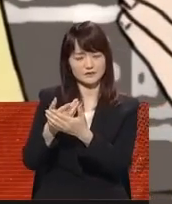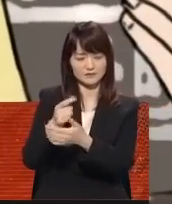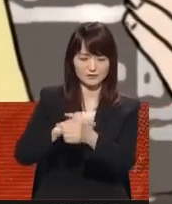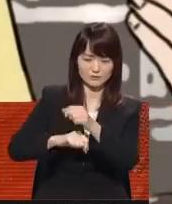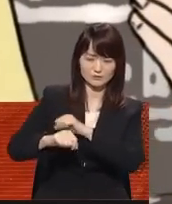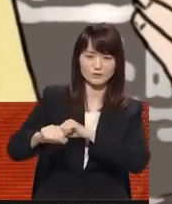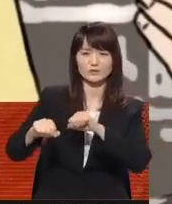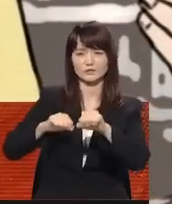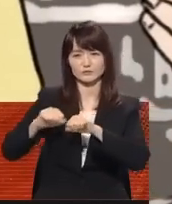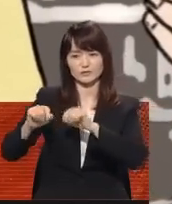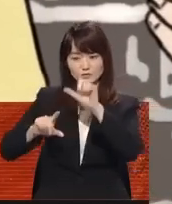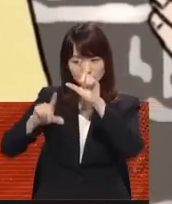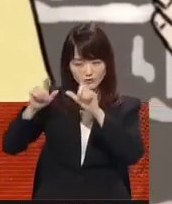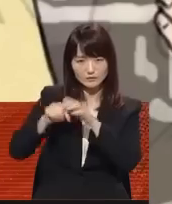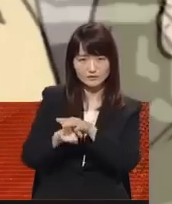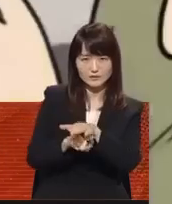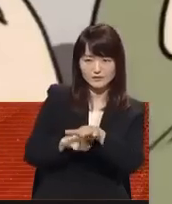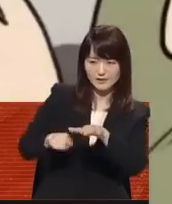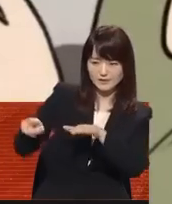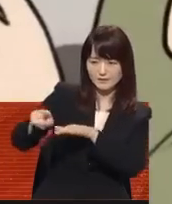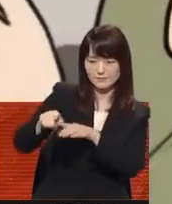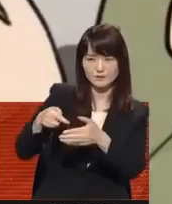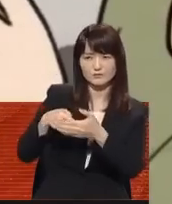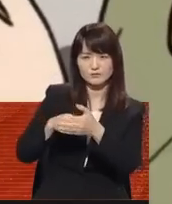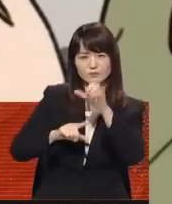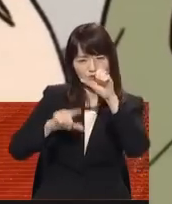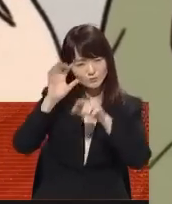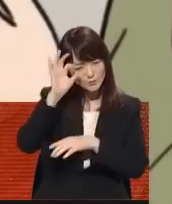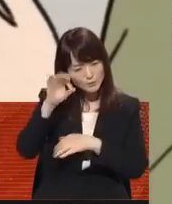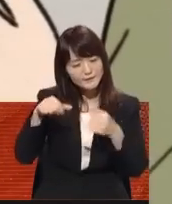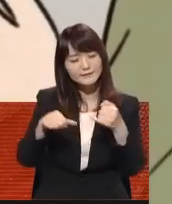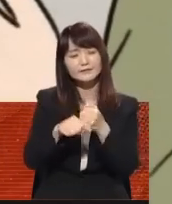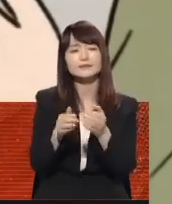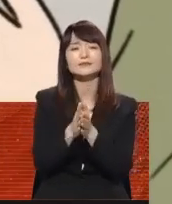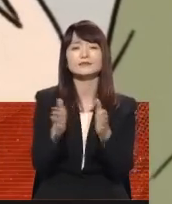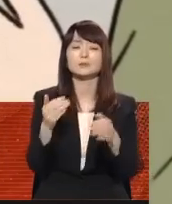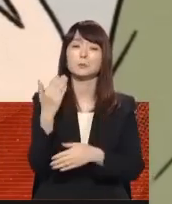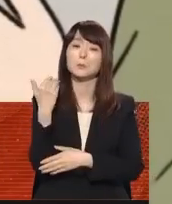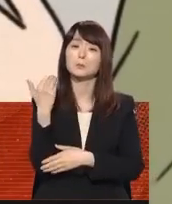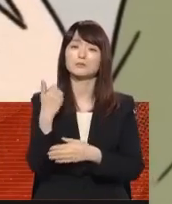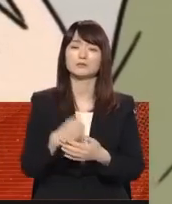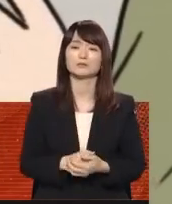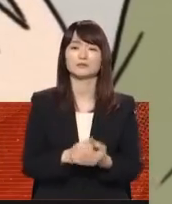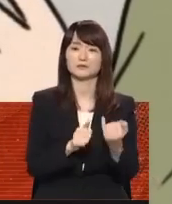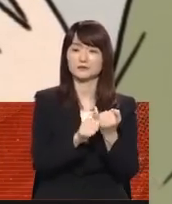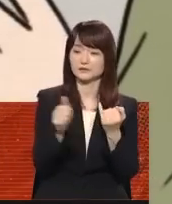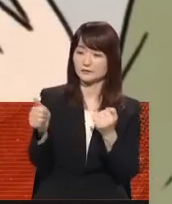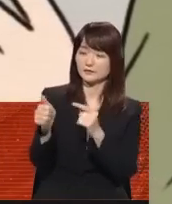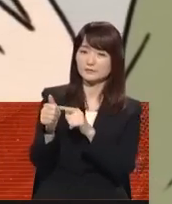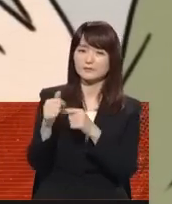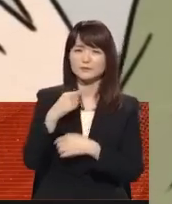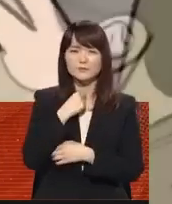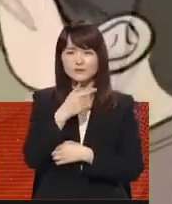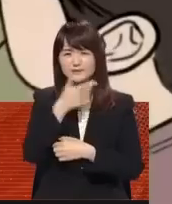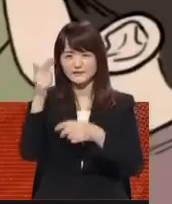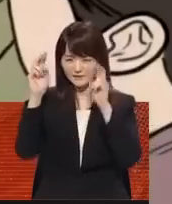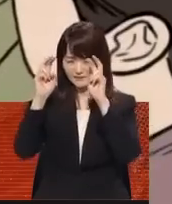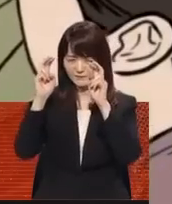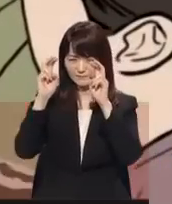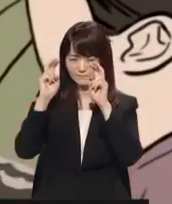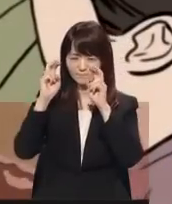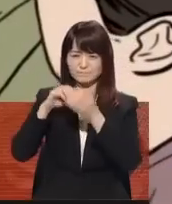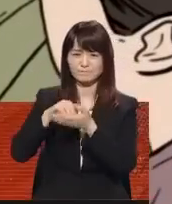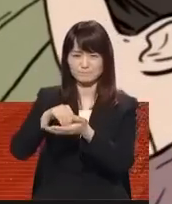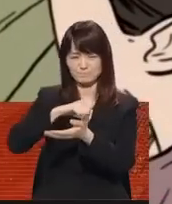모습이었고 이런 진취적인 면에 반해서 연애를 시작했습니다 곧이어서 얼마 지나지 않아서이 남편은 그렇게 바라던 대기업의 무사히